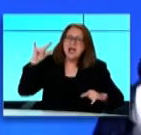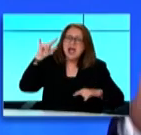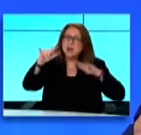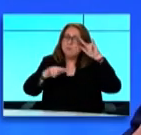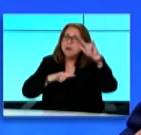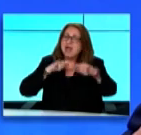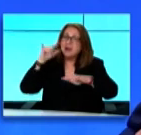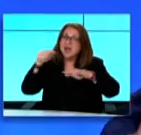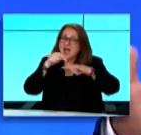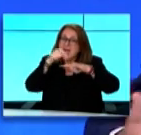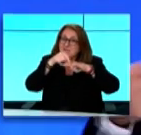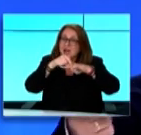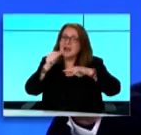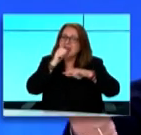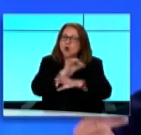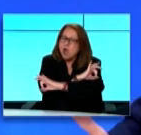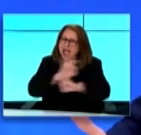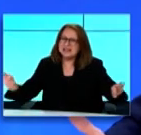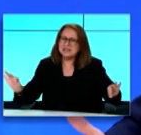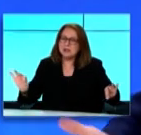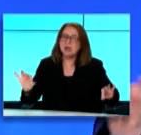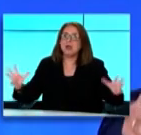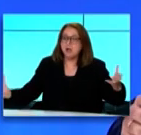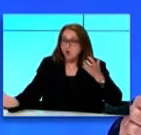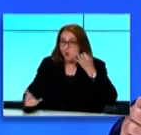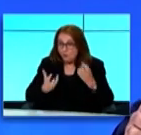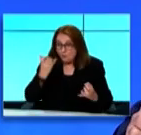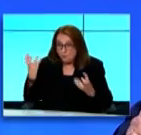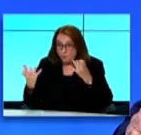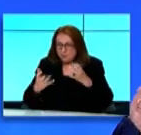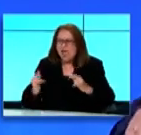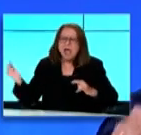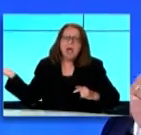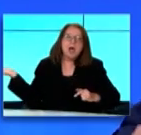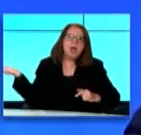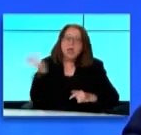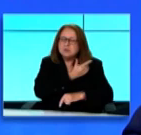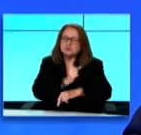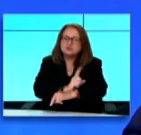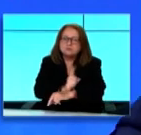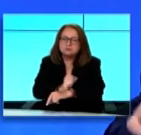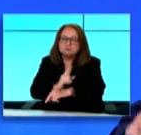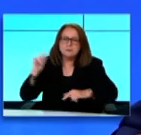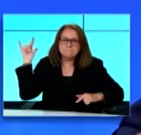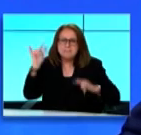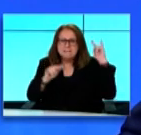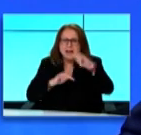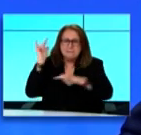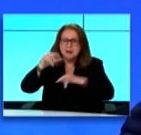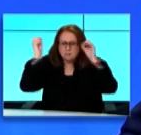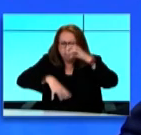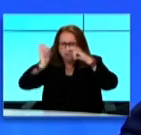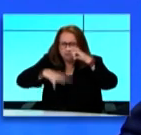ήδη γεμάτα πάνω από τις περιοχές οι οποίες είναι επικίνδυνες για να μπορούν να παρεμβαίνουν όσο το δουν πιο γρήγορα στην αρχή της